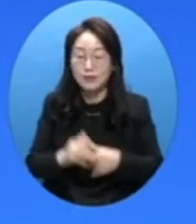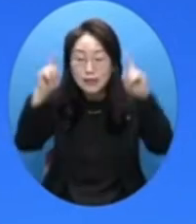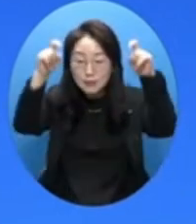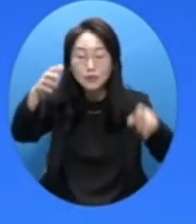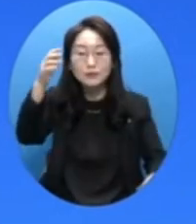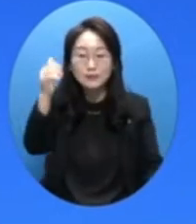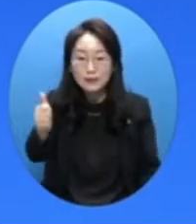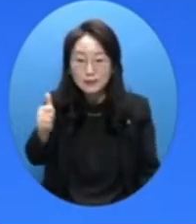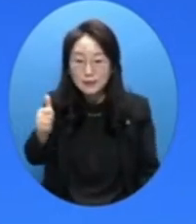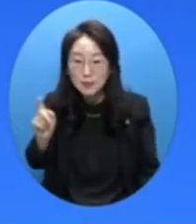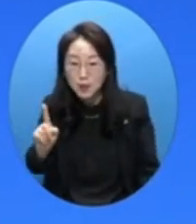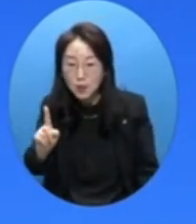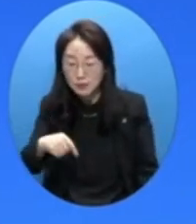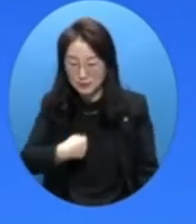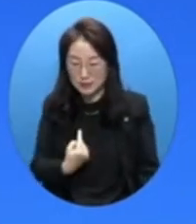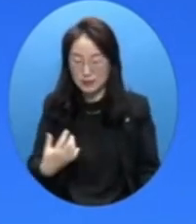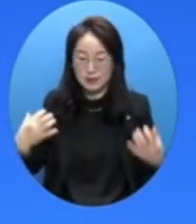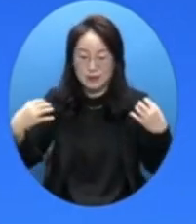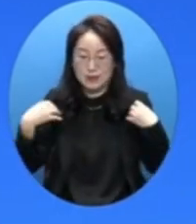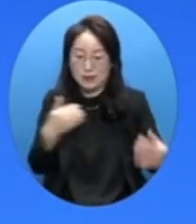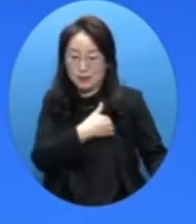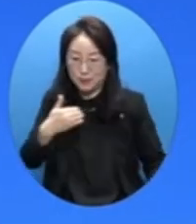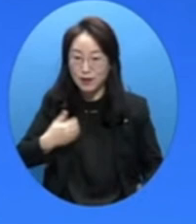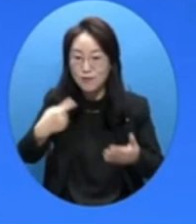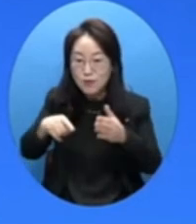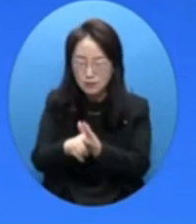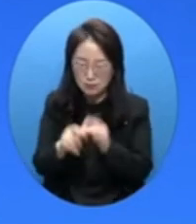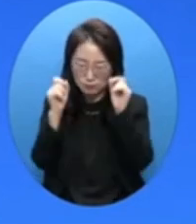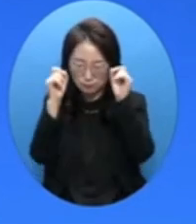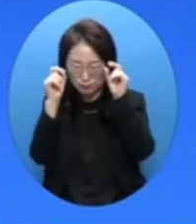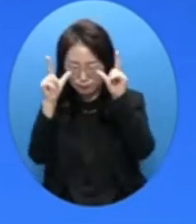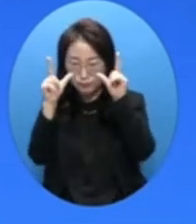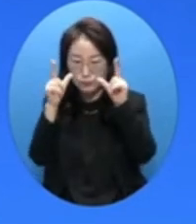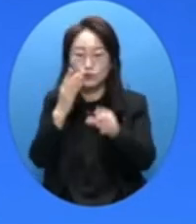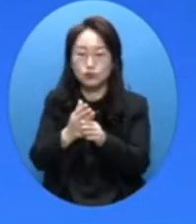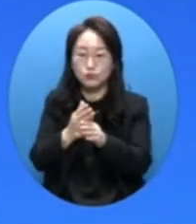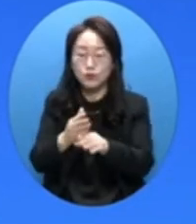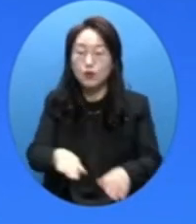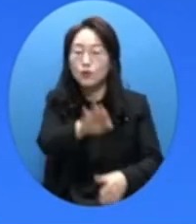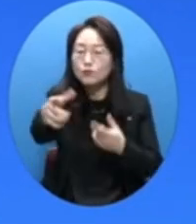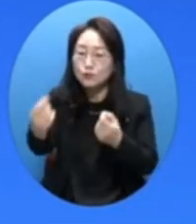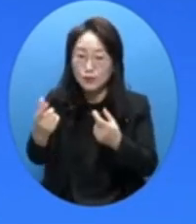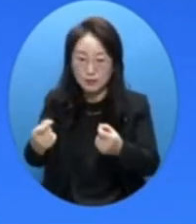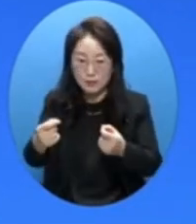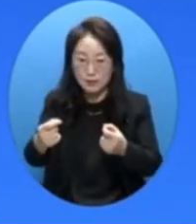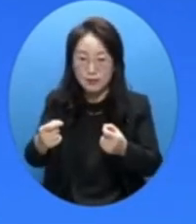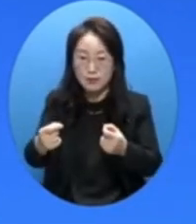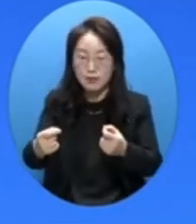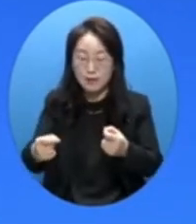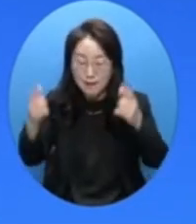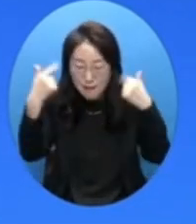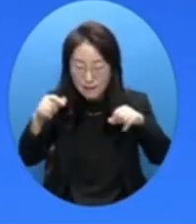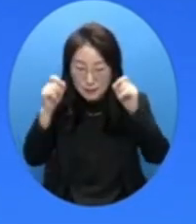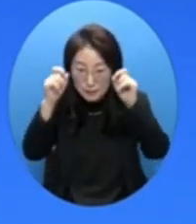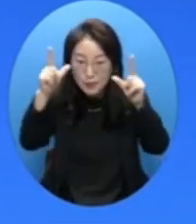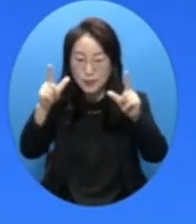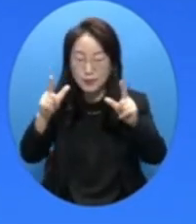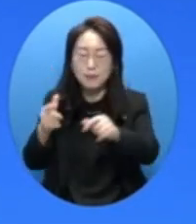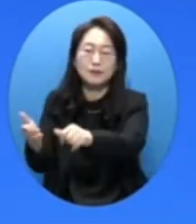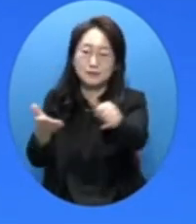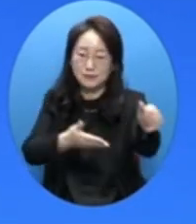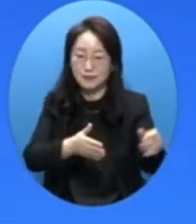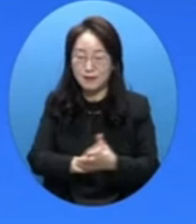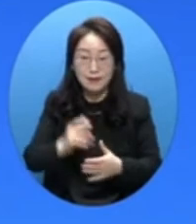목자들은 자기들의 사명을 완성하기 위해서 깨어 있었던 것입니다 우리가 일생을 살아가면서 우리는 늘 깨어 있는 삶을 살아야 됩니다